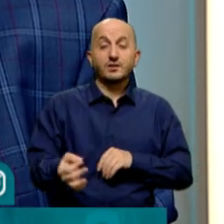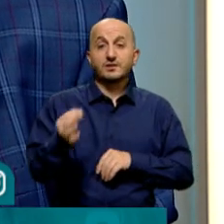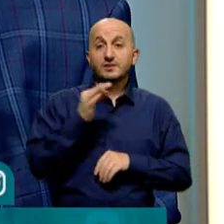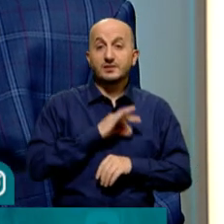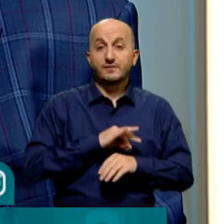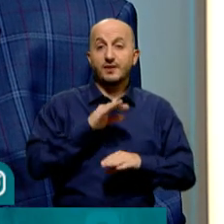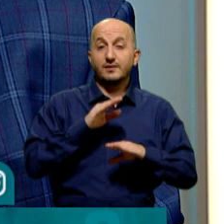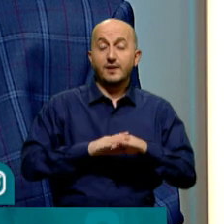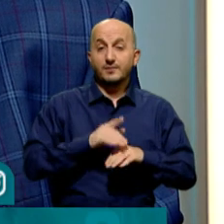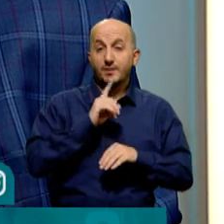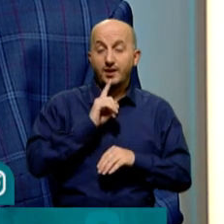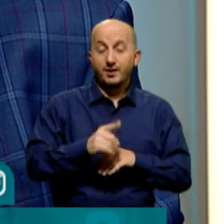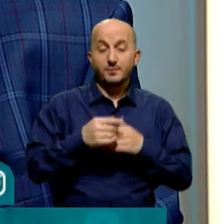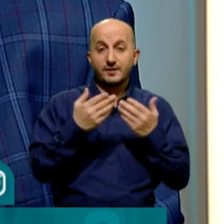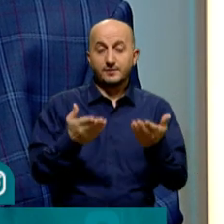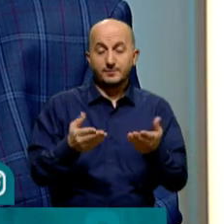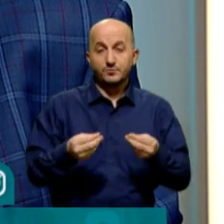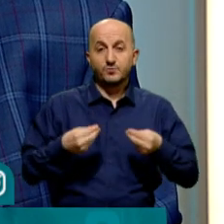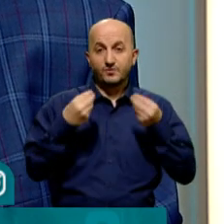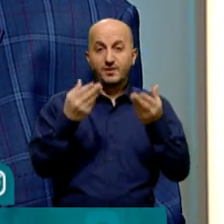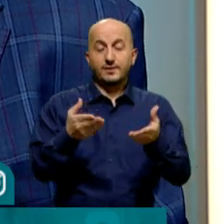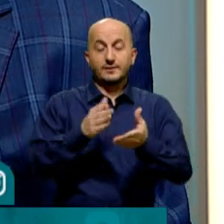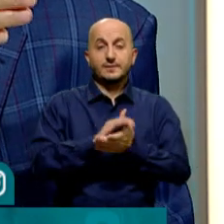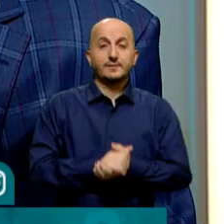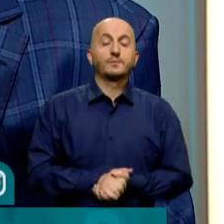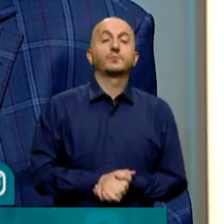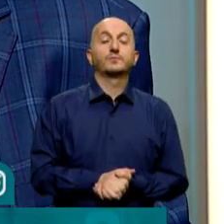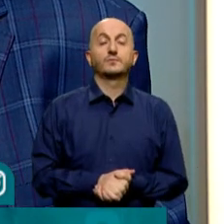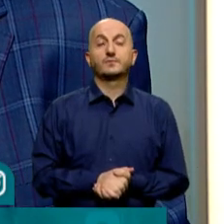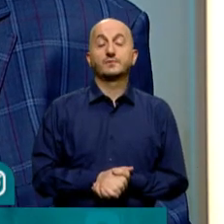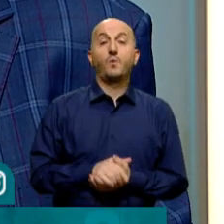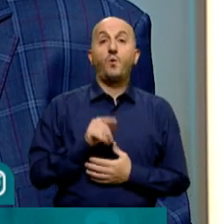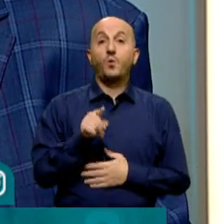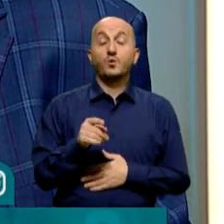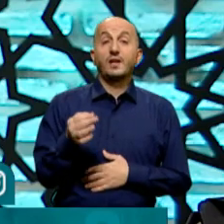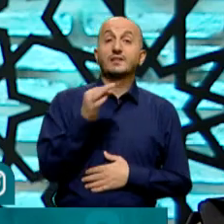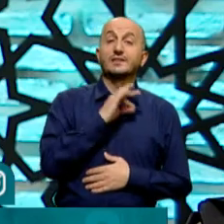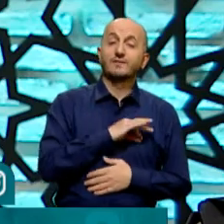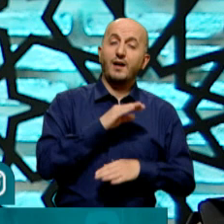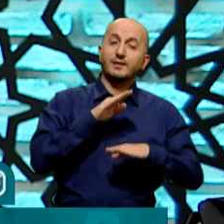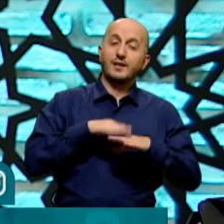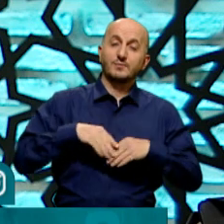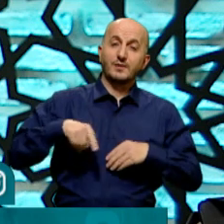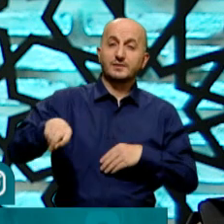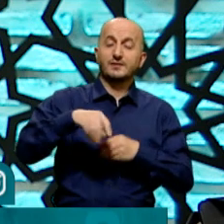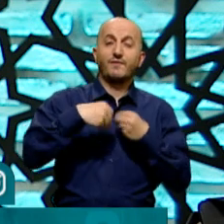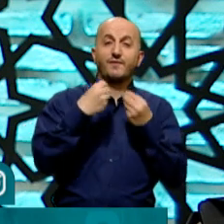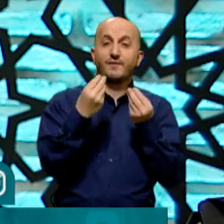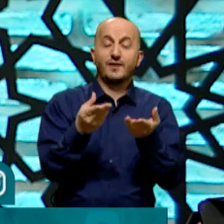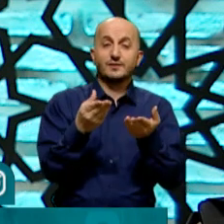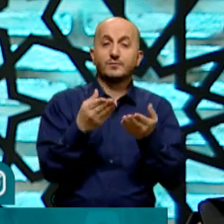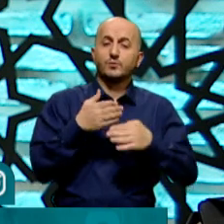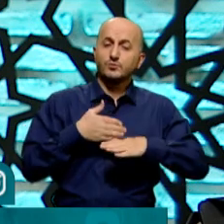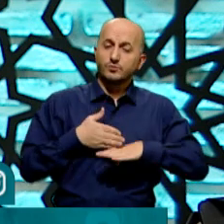etmeyi size ne yaptı? Yasakladı. Yok, ondan istifade etmeyi size verdi. Eyvallah. Ondan meşru